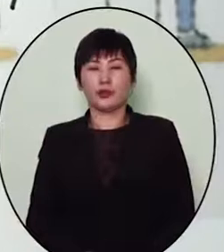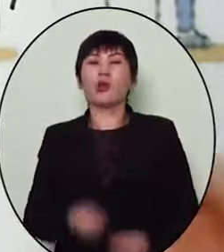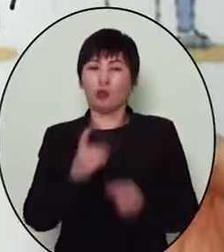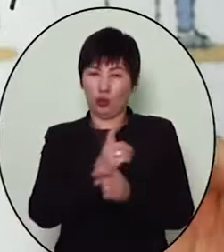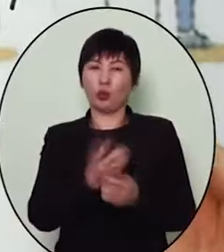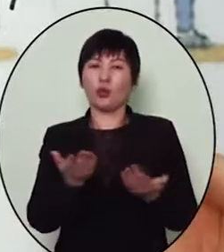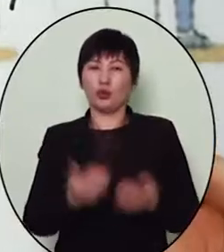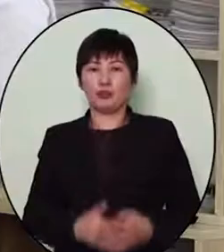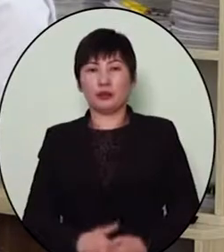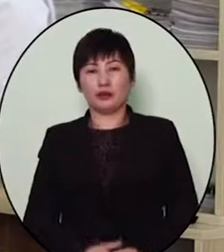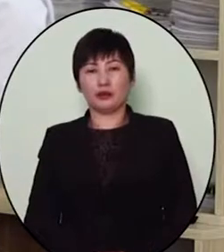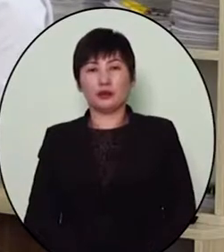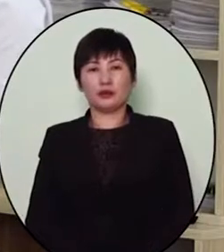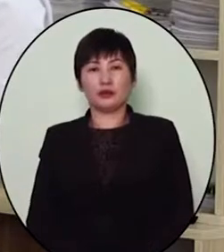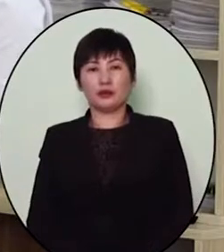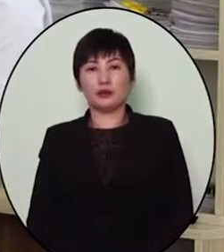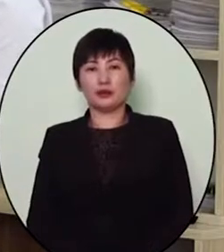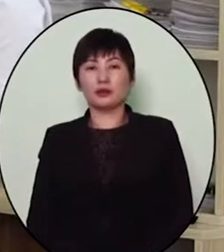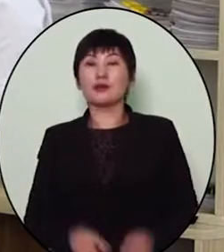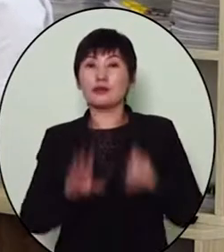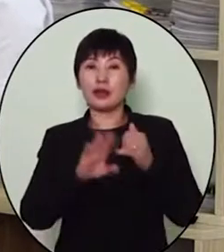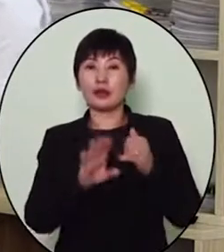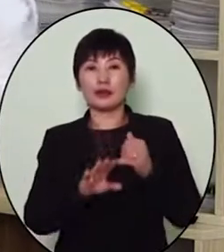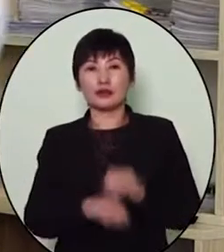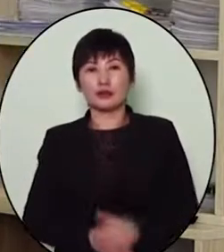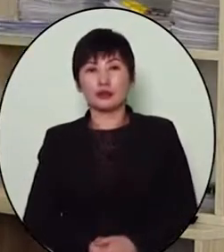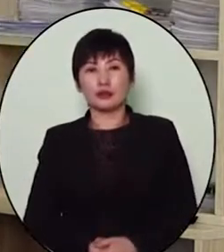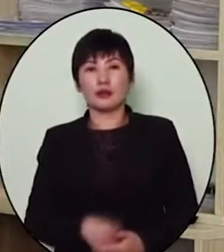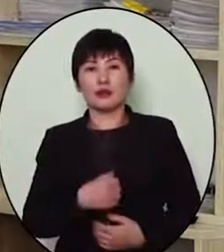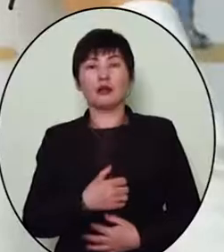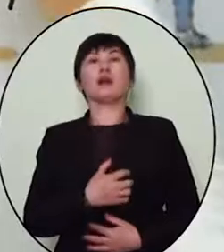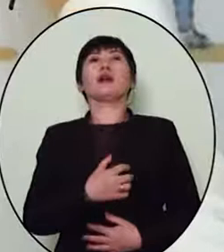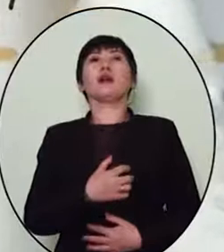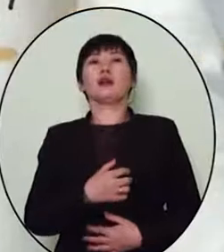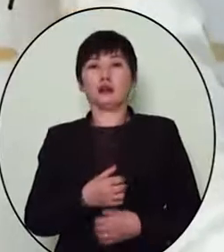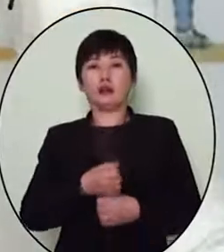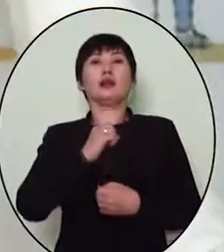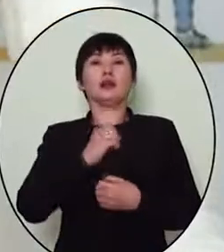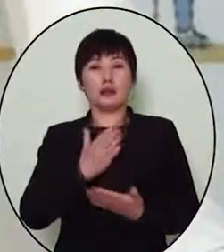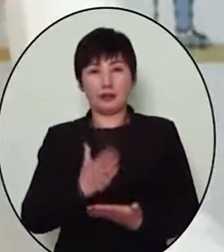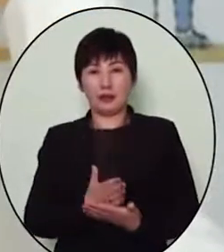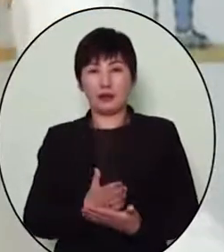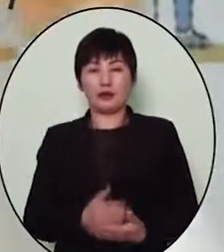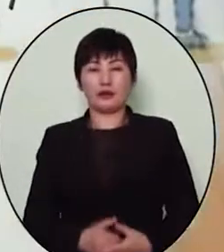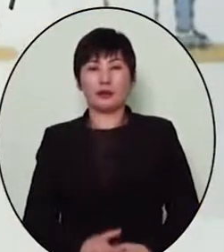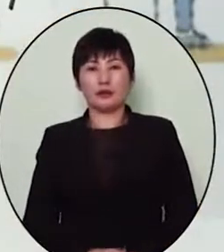Энэ суулт буруу суулт байна. Дараагийн хүүхэд гэдэж суусан байна.